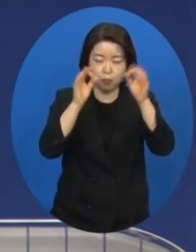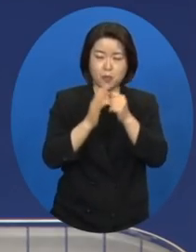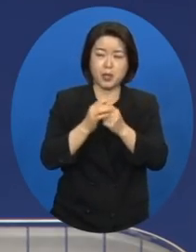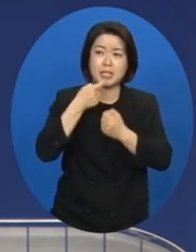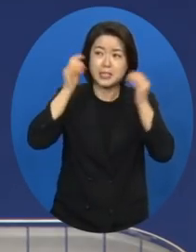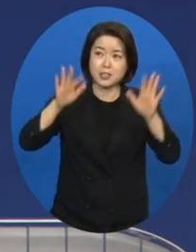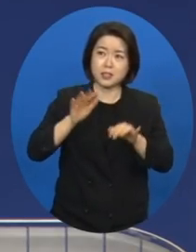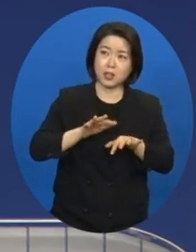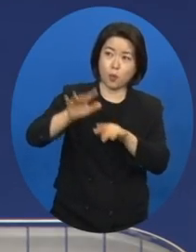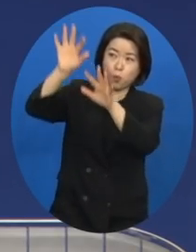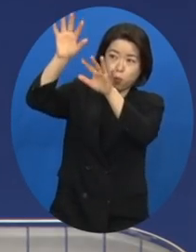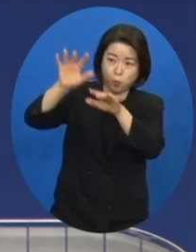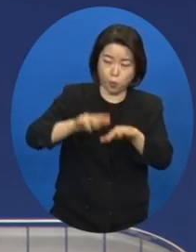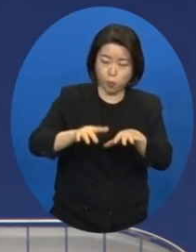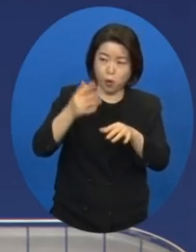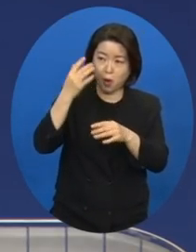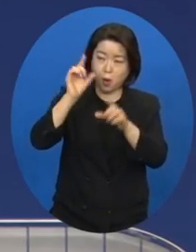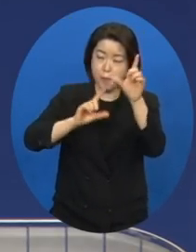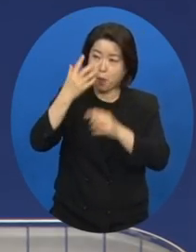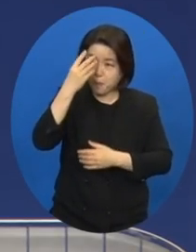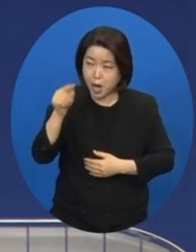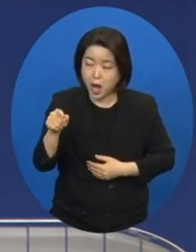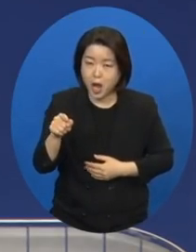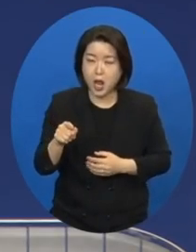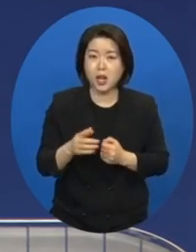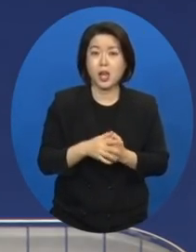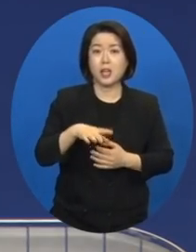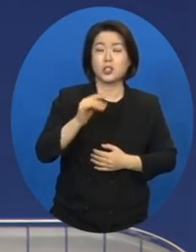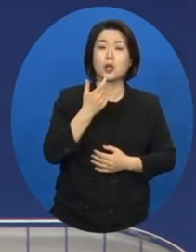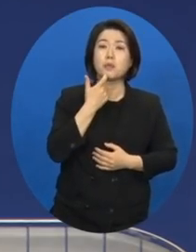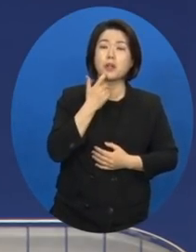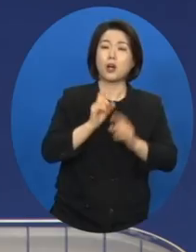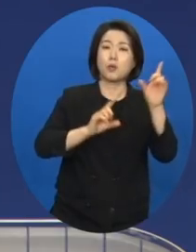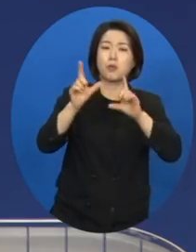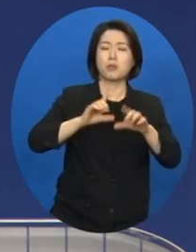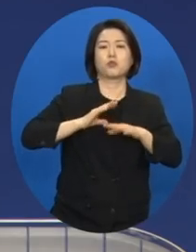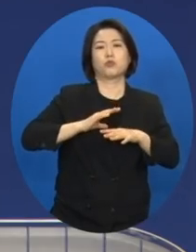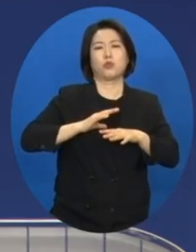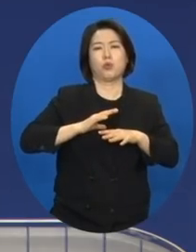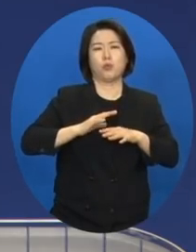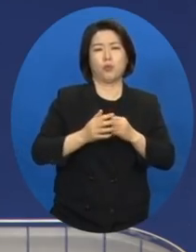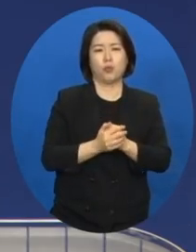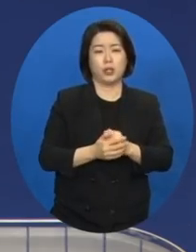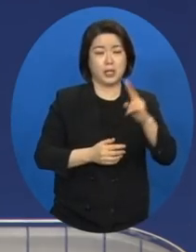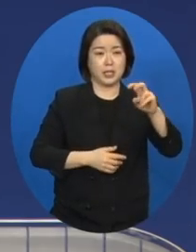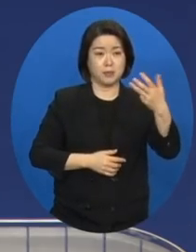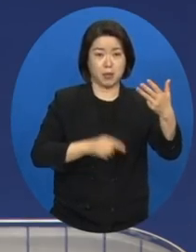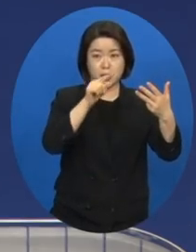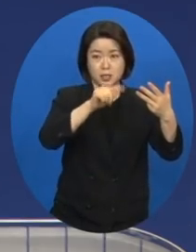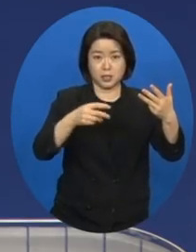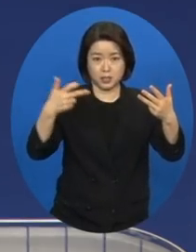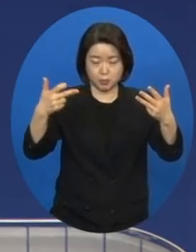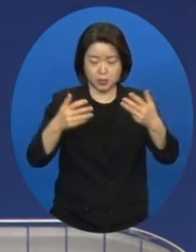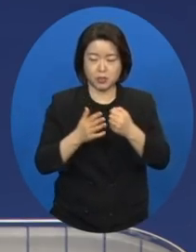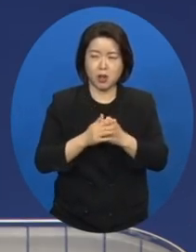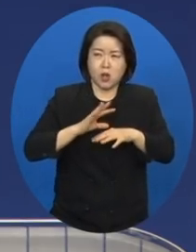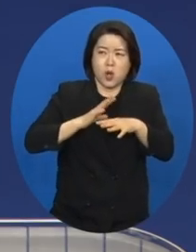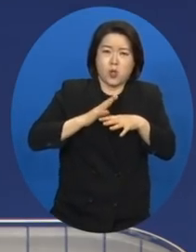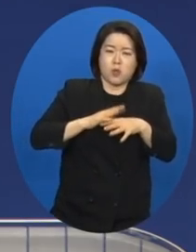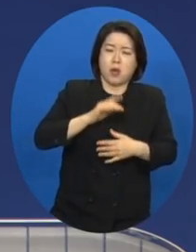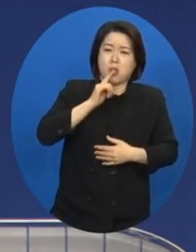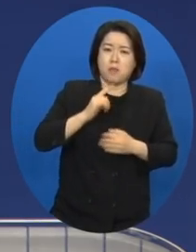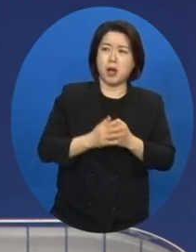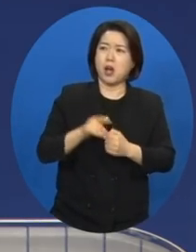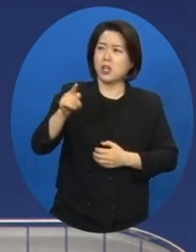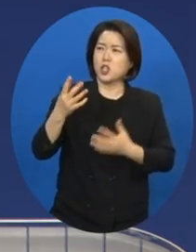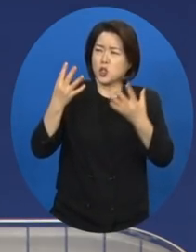보았는데 그때 사실 처음에 이 야곱의 반응은 두려움이었습니다. 28장 17절에 그는 두려워하면서 중얼거렸다. 이 얼마나